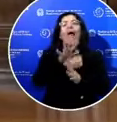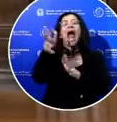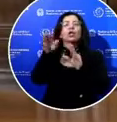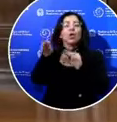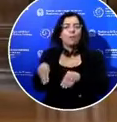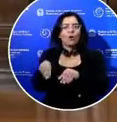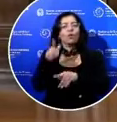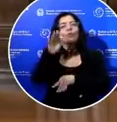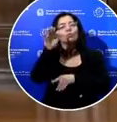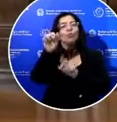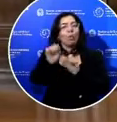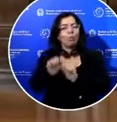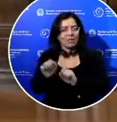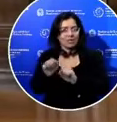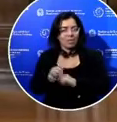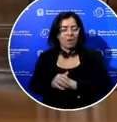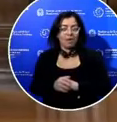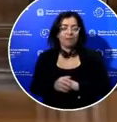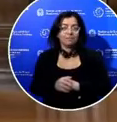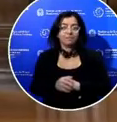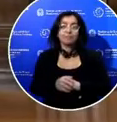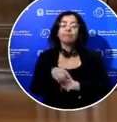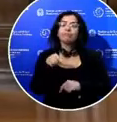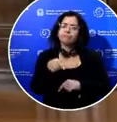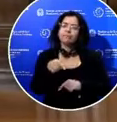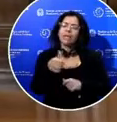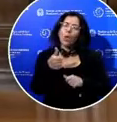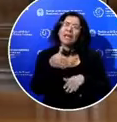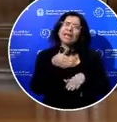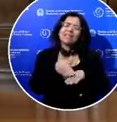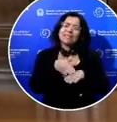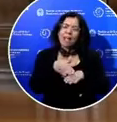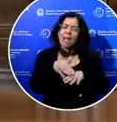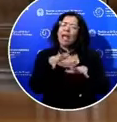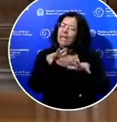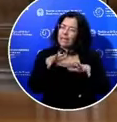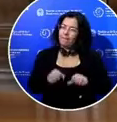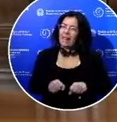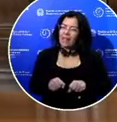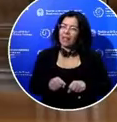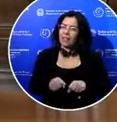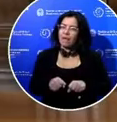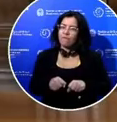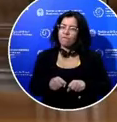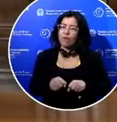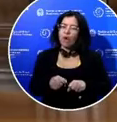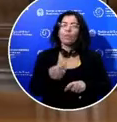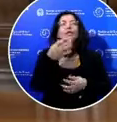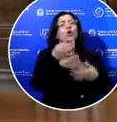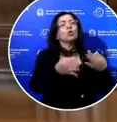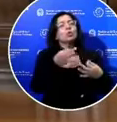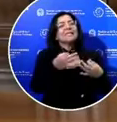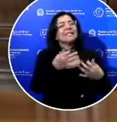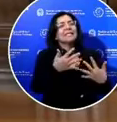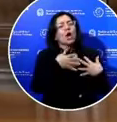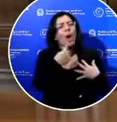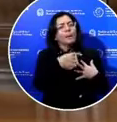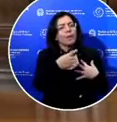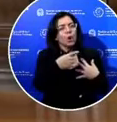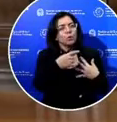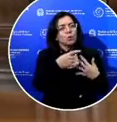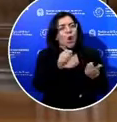possibile. È un modo impegnativo di declinare il compito della giustizia. È un